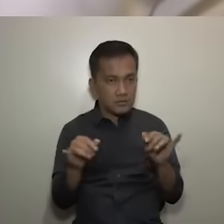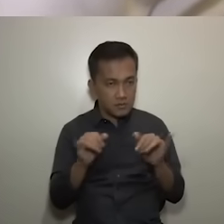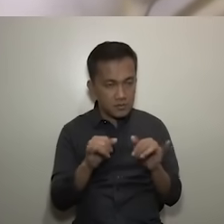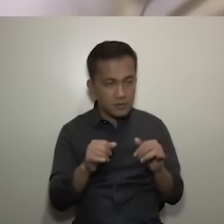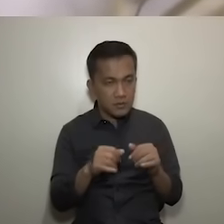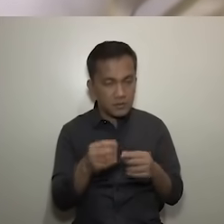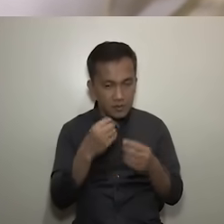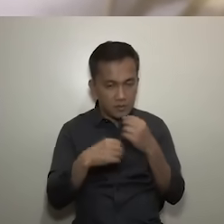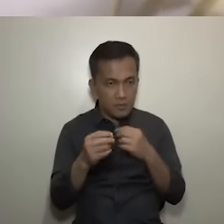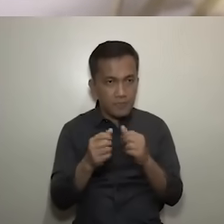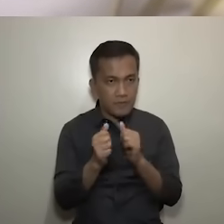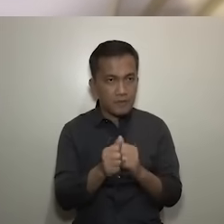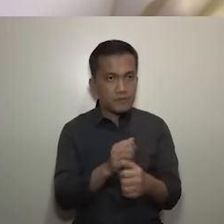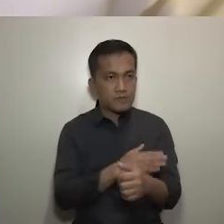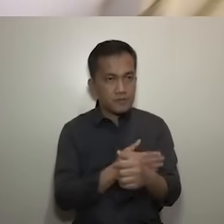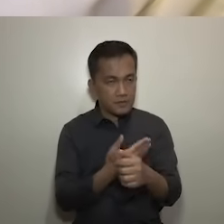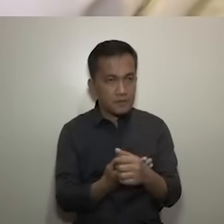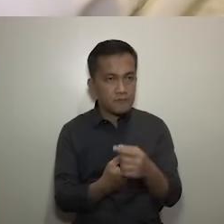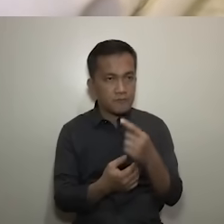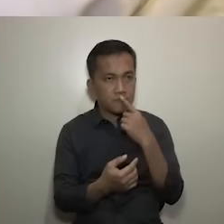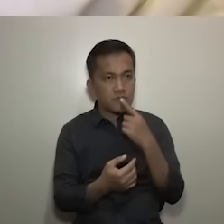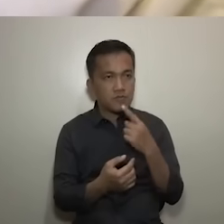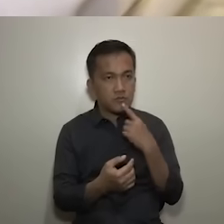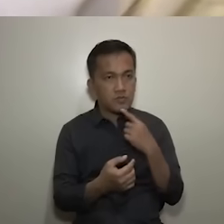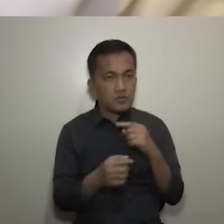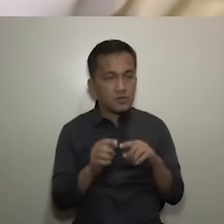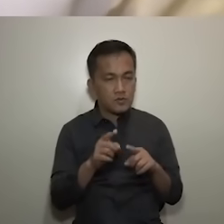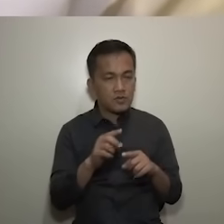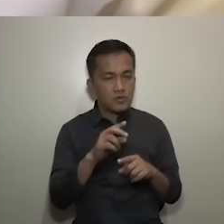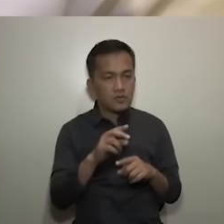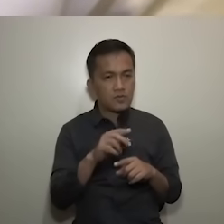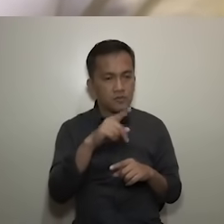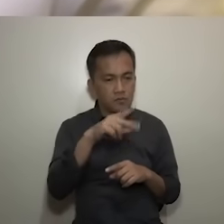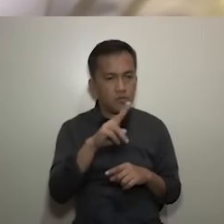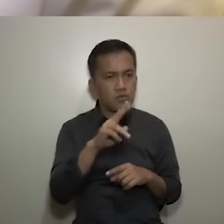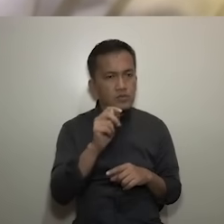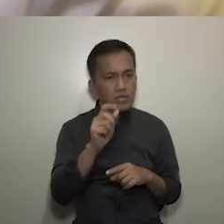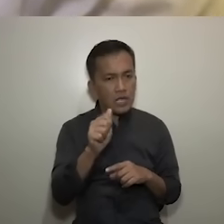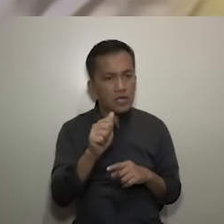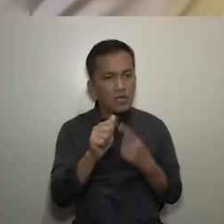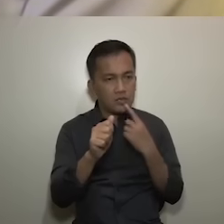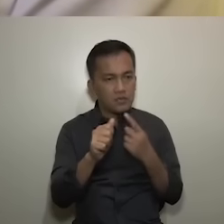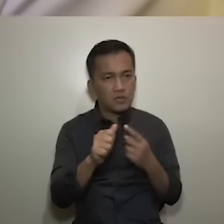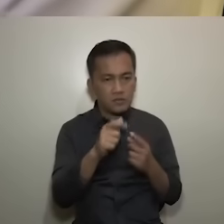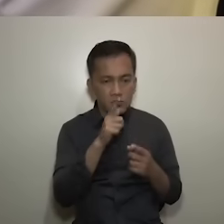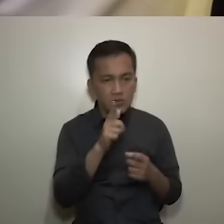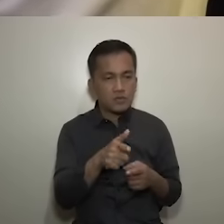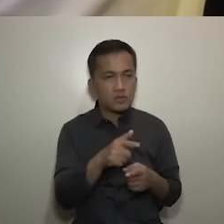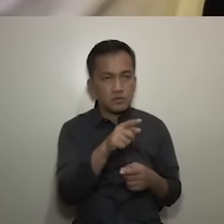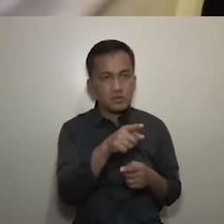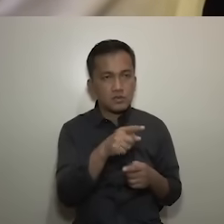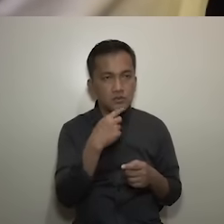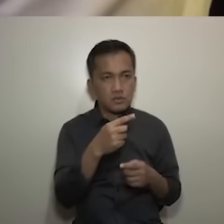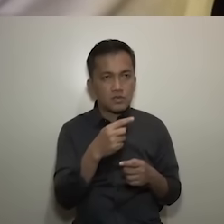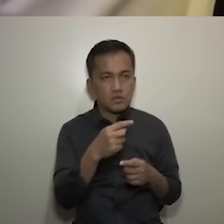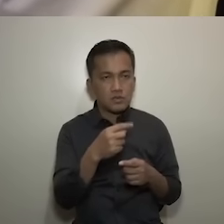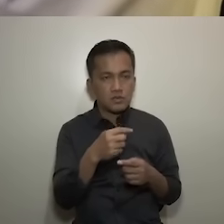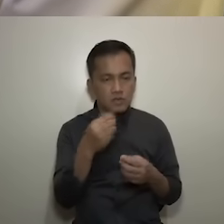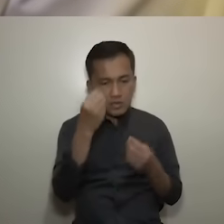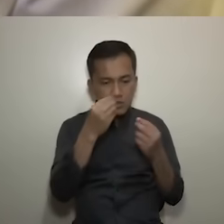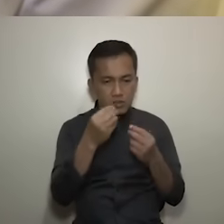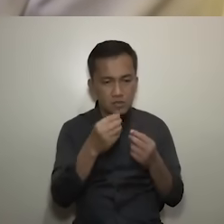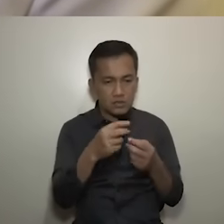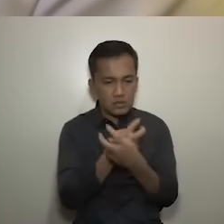kami kumakain kasama anak ko. Sabi niya sa akin ngayon, po, PUTAIN na mo, maswerte sa atin kung nakanino yung lason, hindi